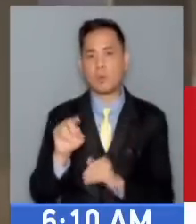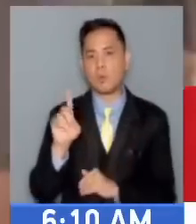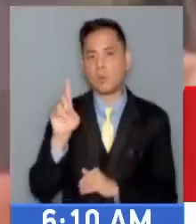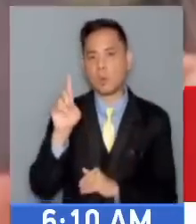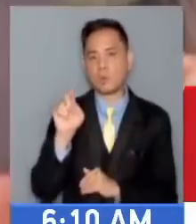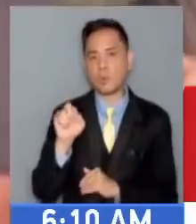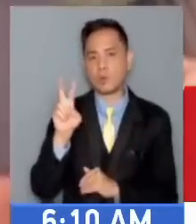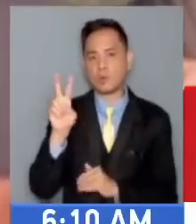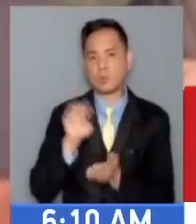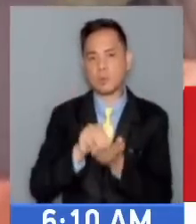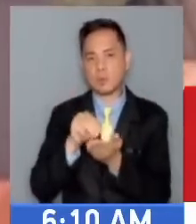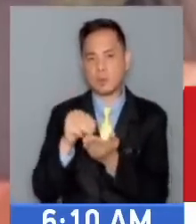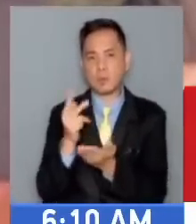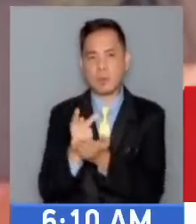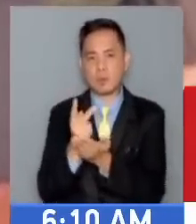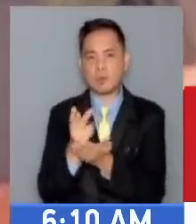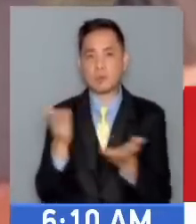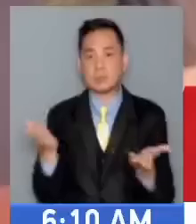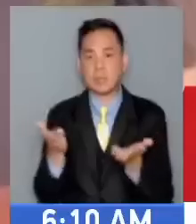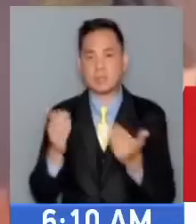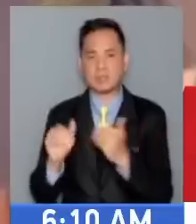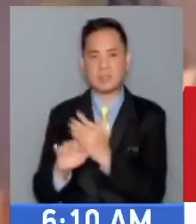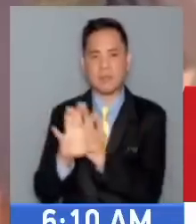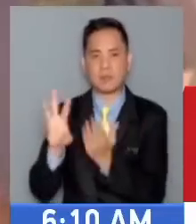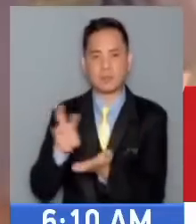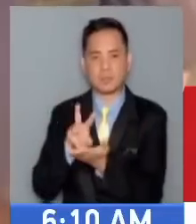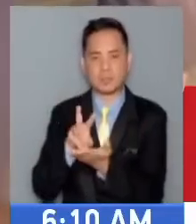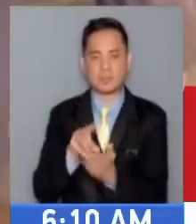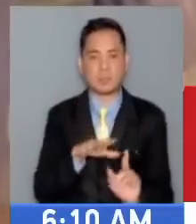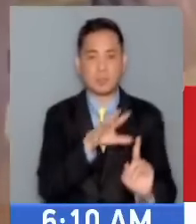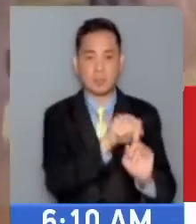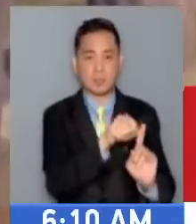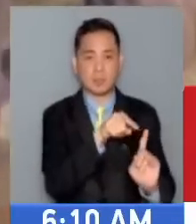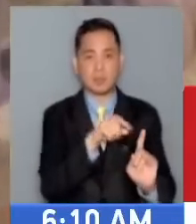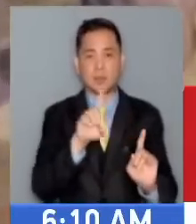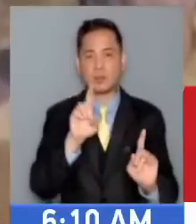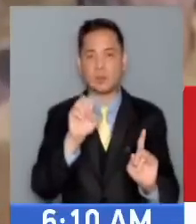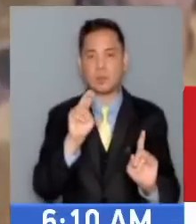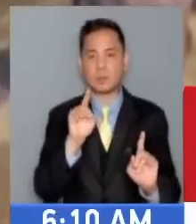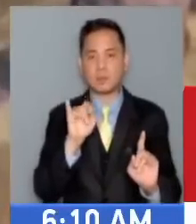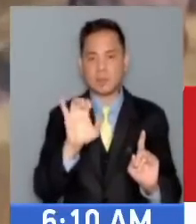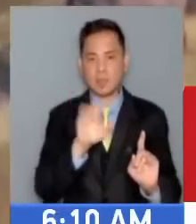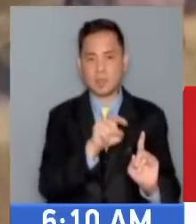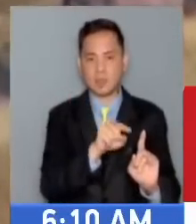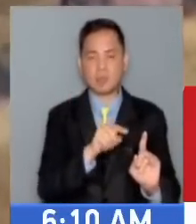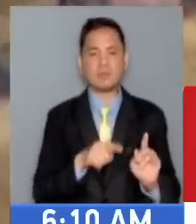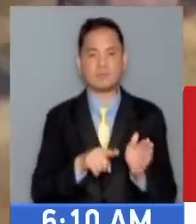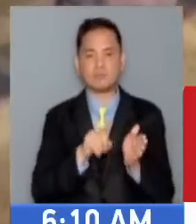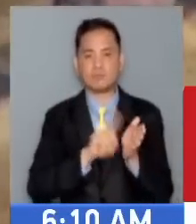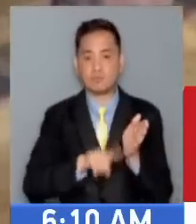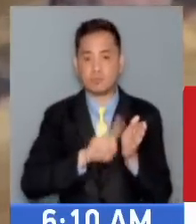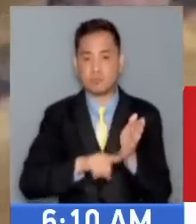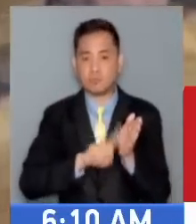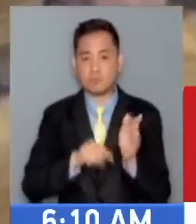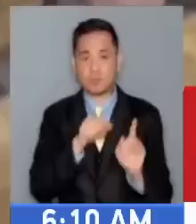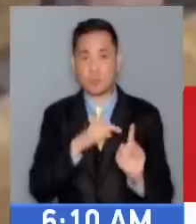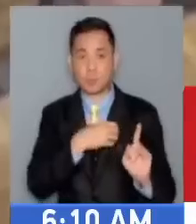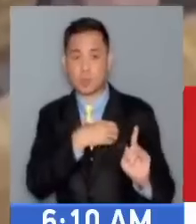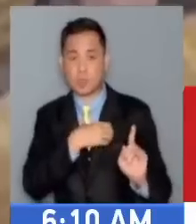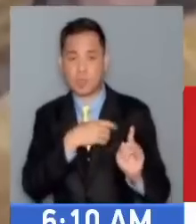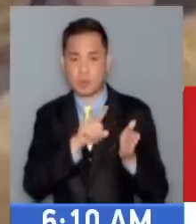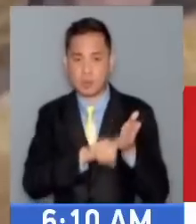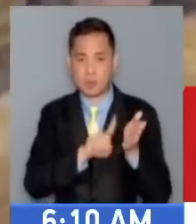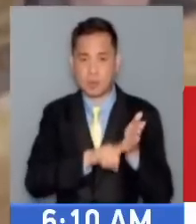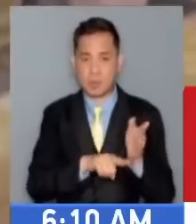City. Arestado ang suspect na si Dominic Benimeli. Iniimbestigahan ng Davao City Police Office kung isa lang ba